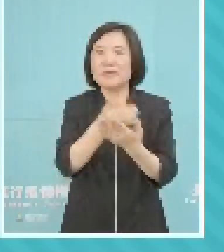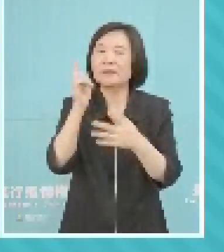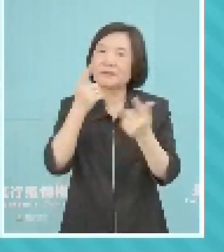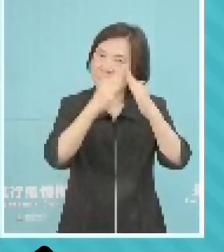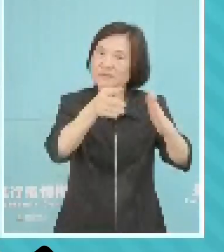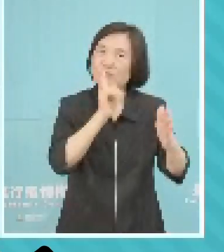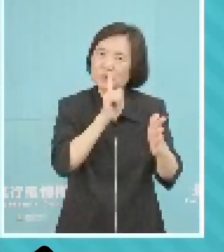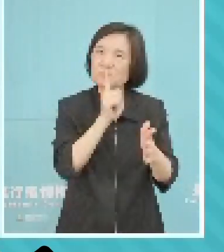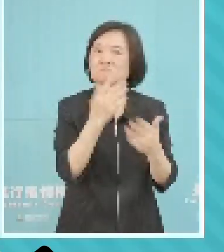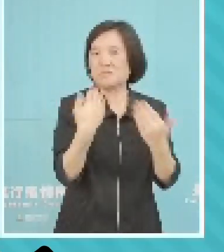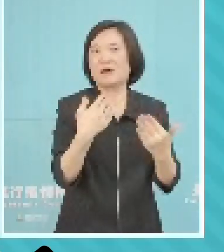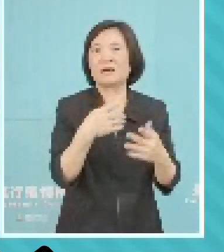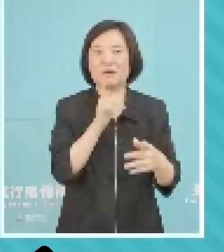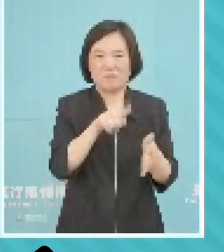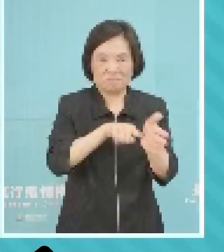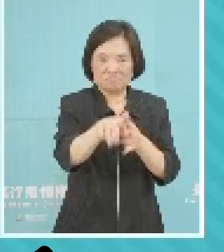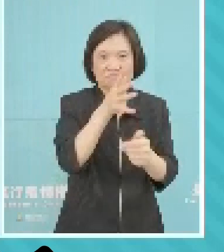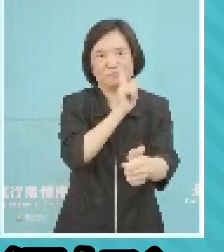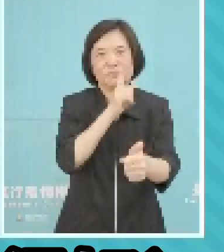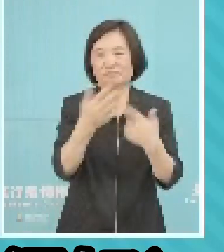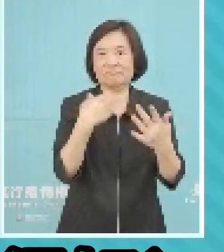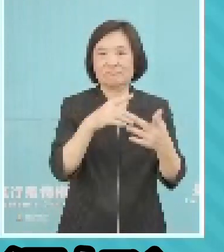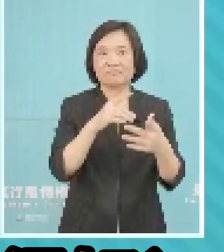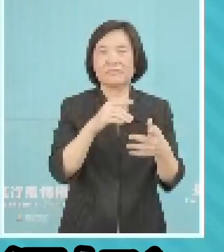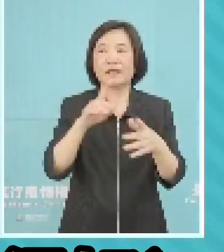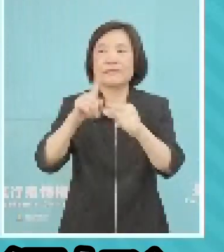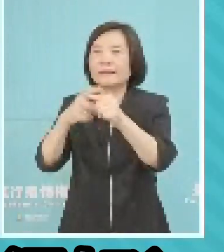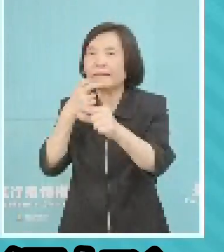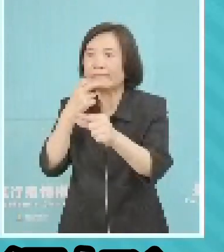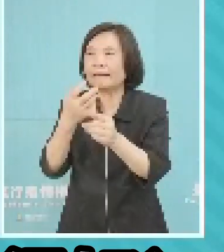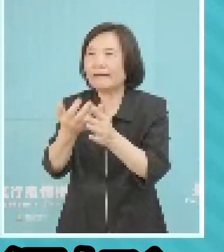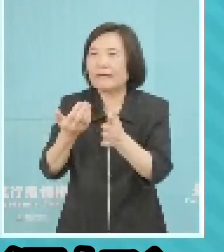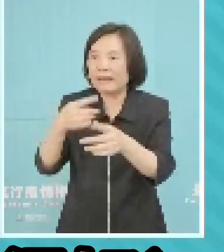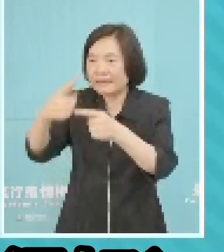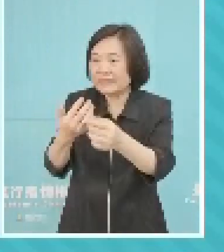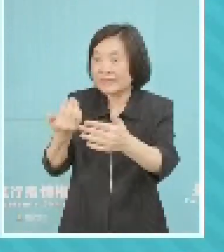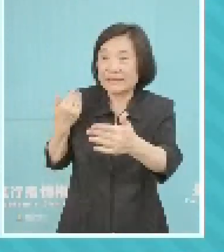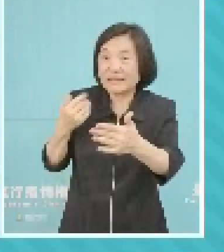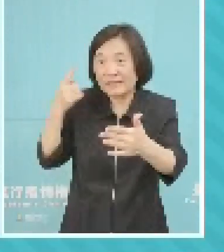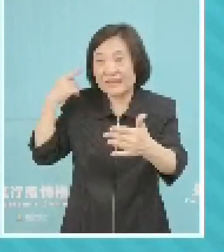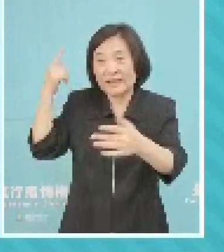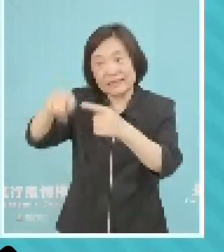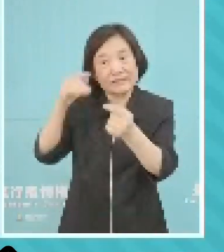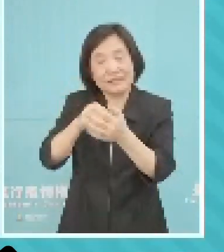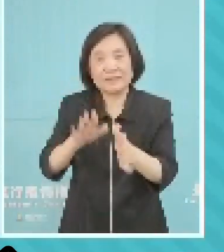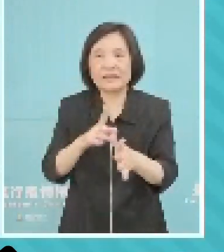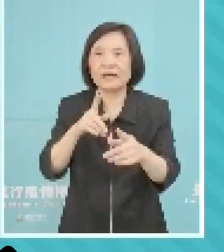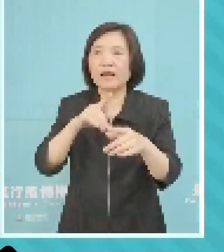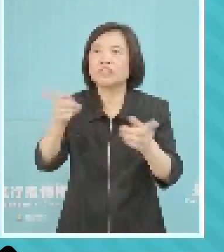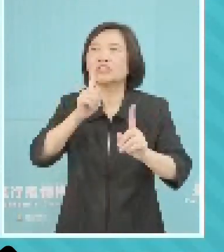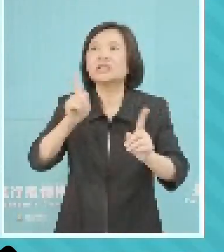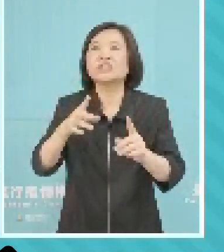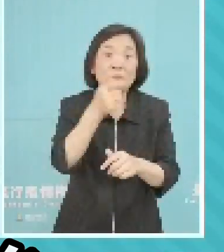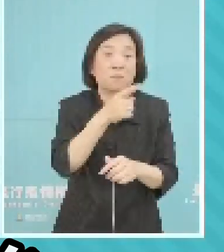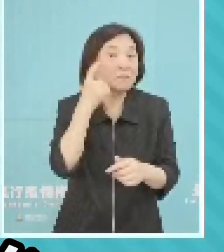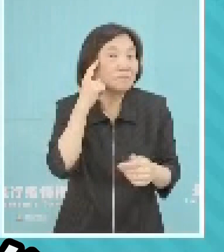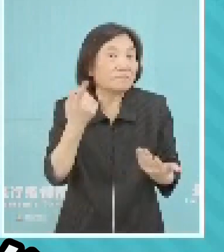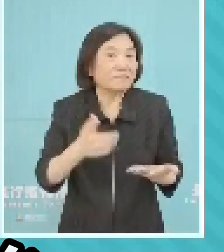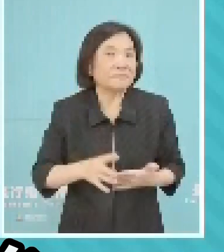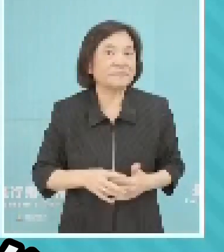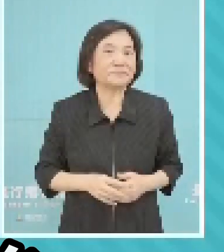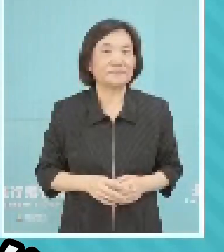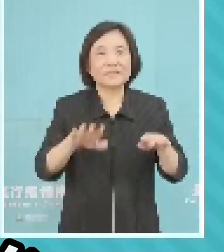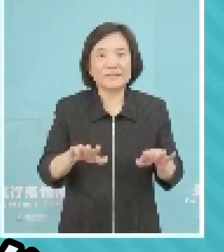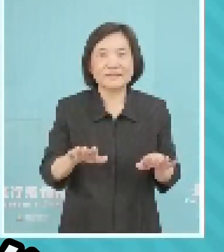明比较实际，事情都直指问题的核心，比中央超前部署一年多来得好，不像指挥中心只是讲冷冰冰的数据。 我们只